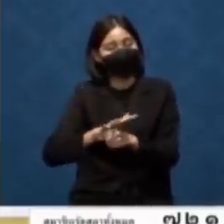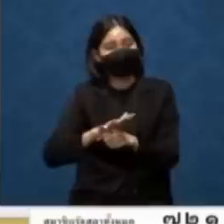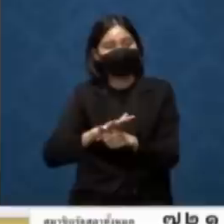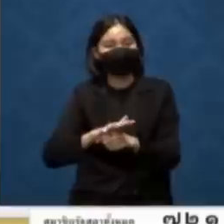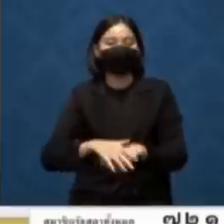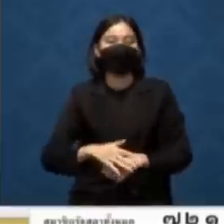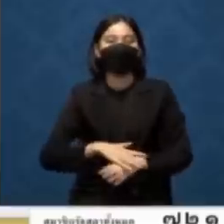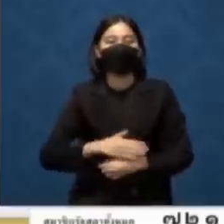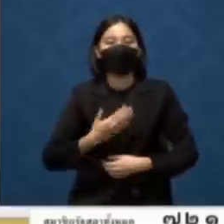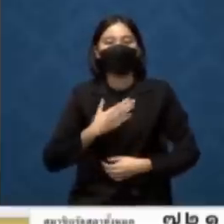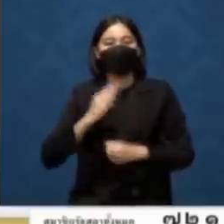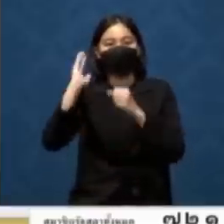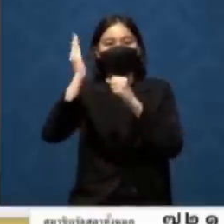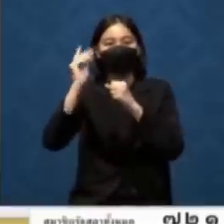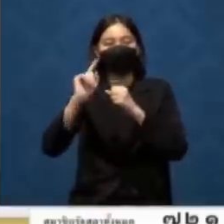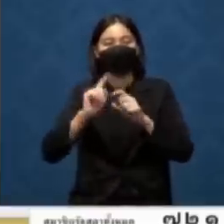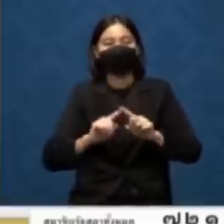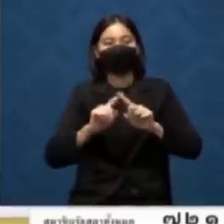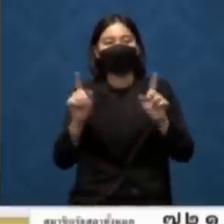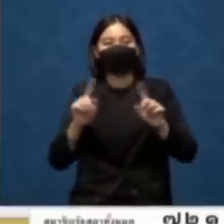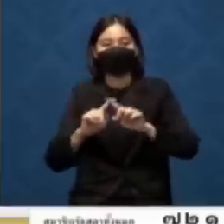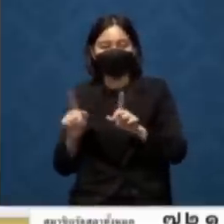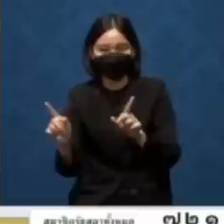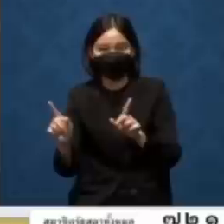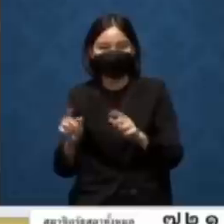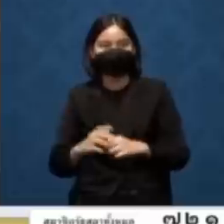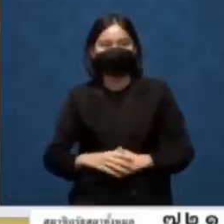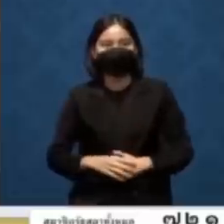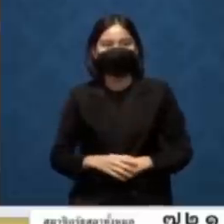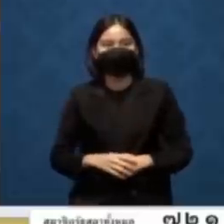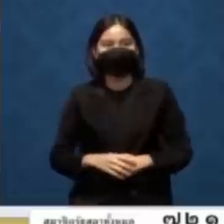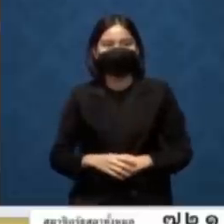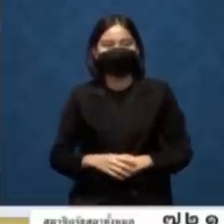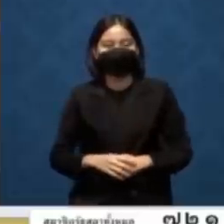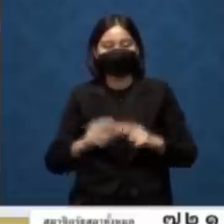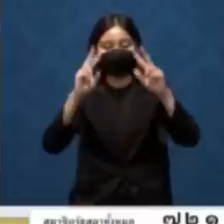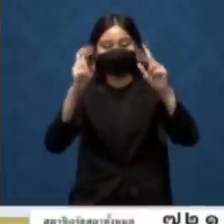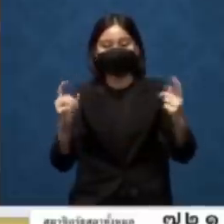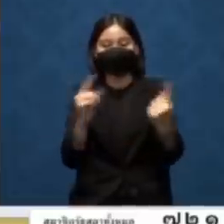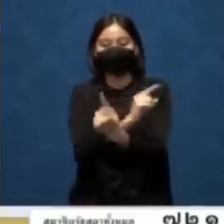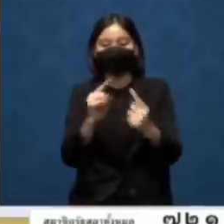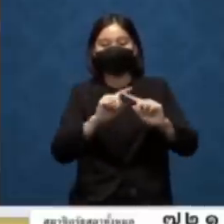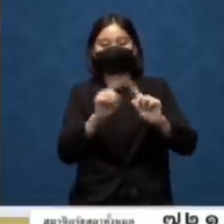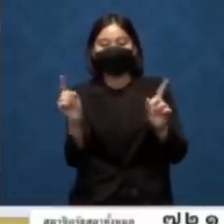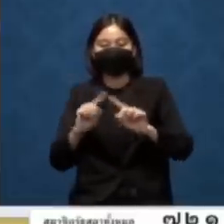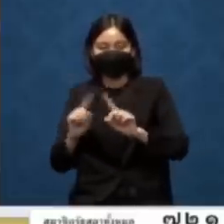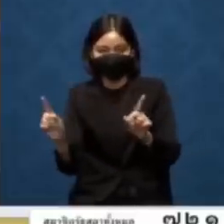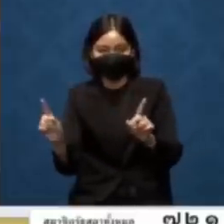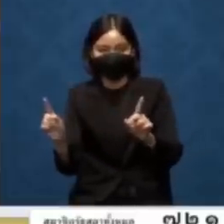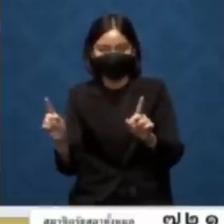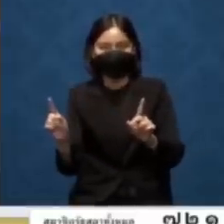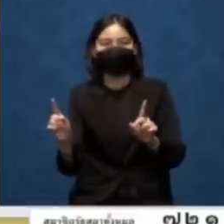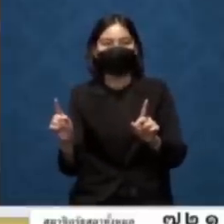ี้ครับว่าประเด็ที่แตกต่างประเด็นที่เป็น Contravelcialเป็เรื่องแตกต่างในทางสังคมประเด็นที่ในลัสนาที่